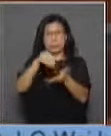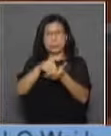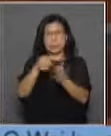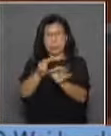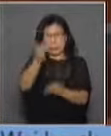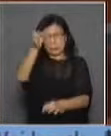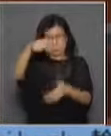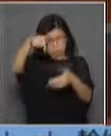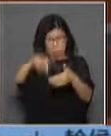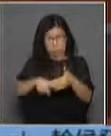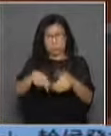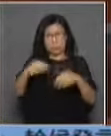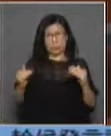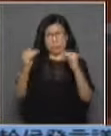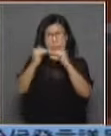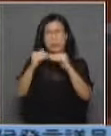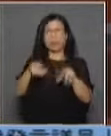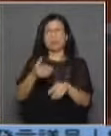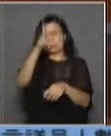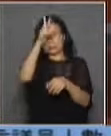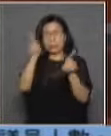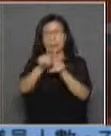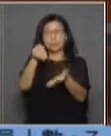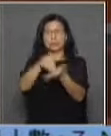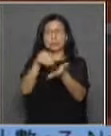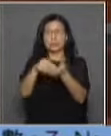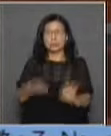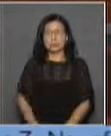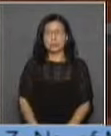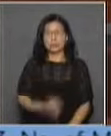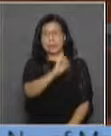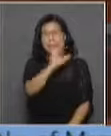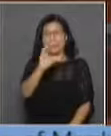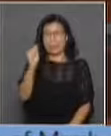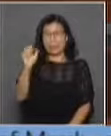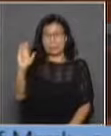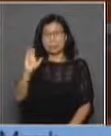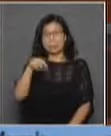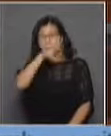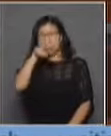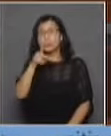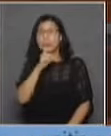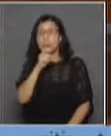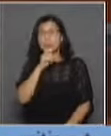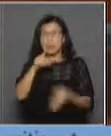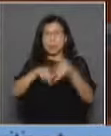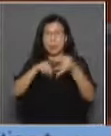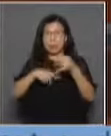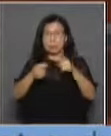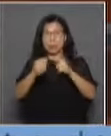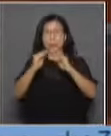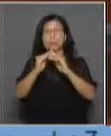深度呢必須要符合規定嘅。但係廉署調查後發現裝柱工程承建商嘅員